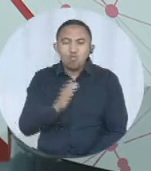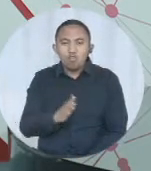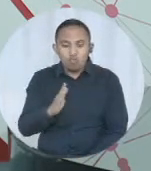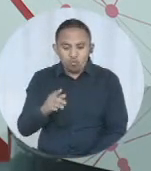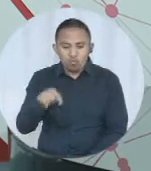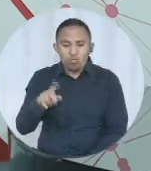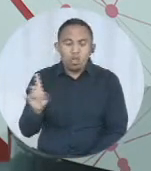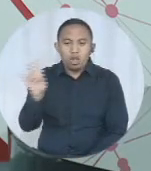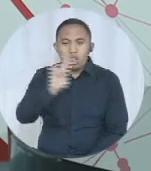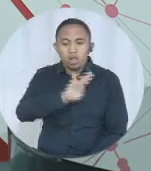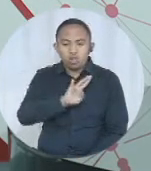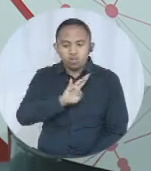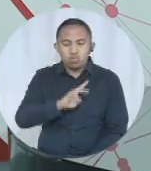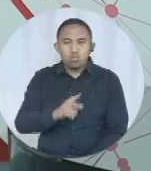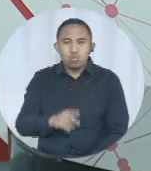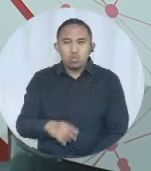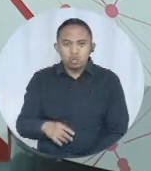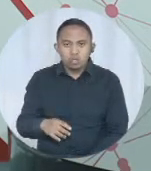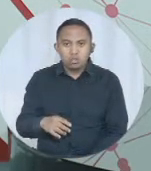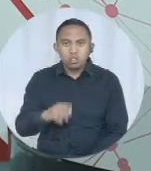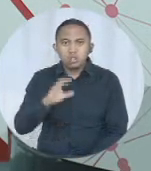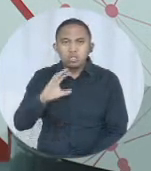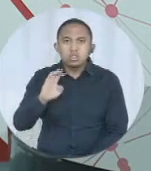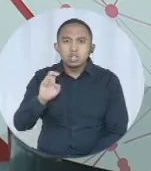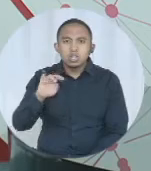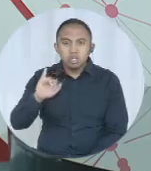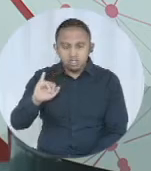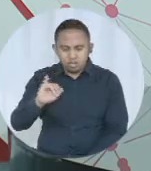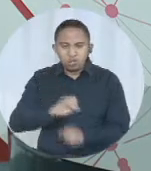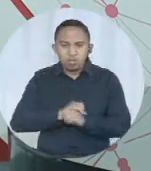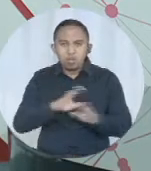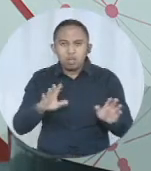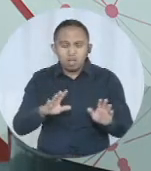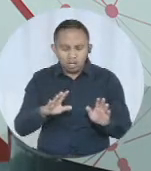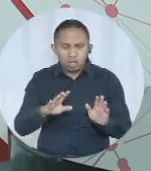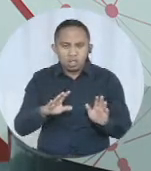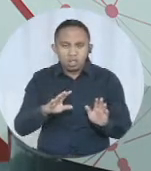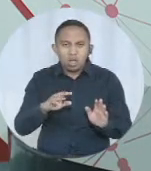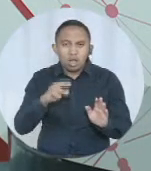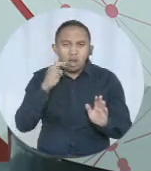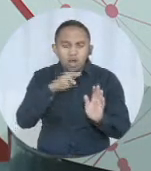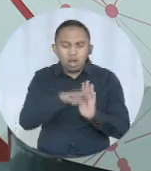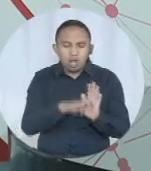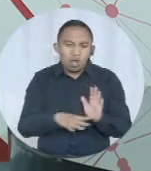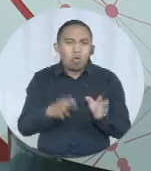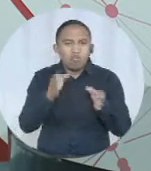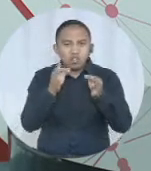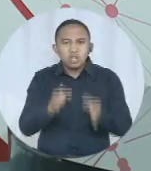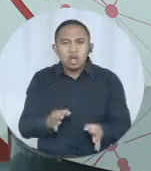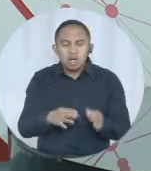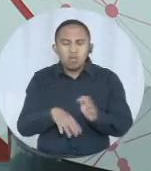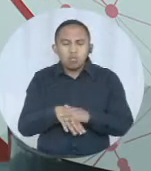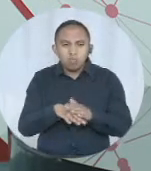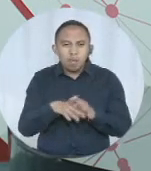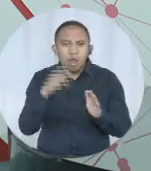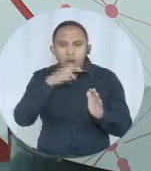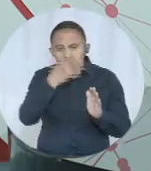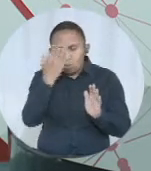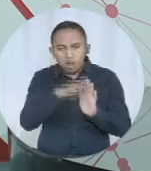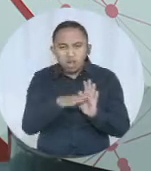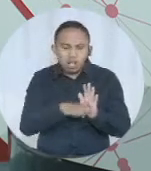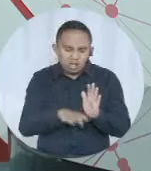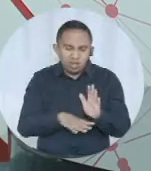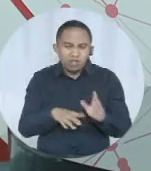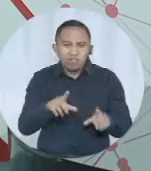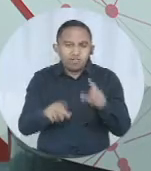ny famoahany teo anivon'ny CNI ny lisitra ofisialy tamin'ny fanavaozana ny lisim-pifidianana izay efa nao isan-taona